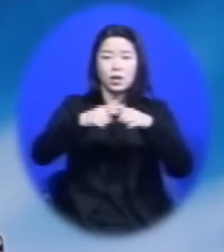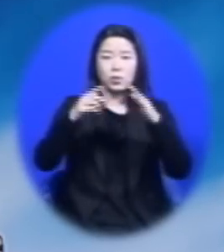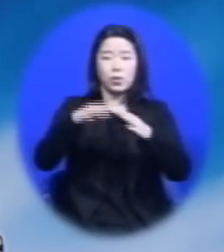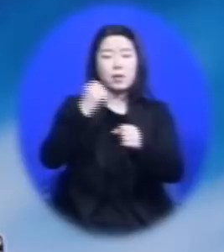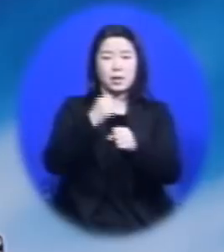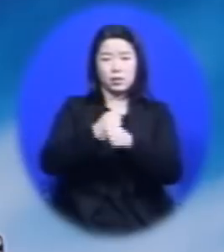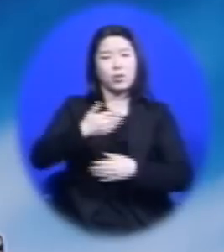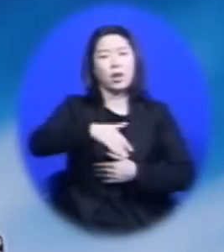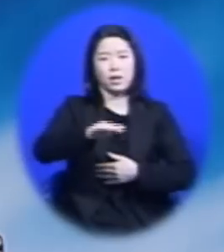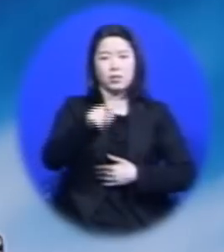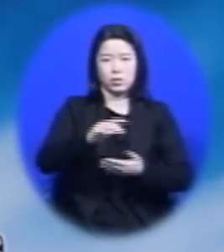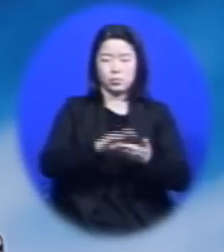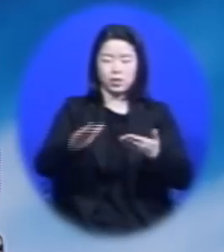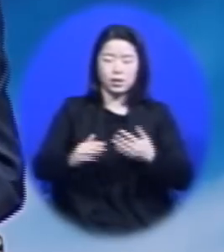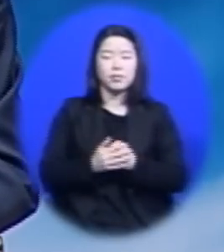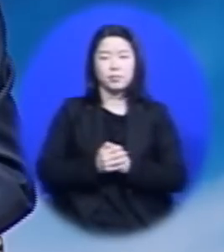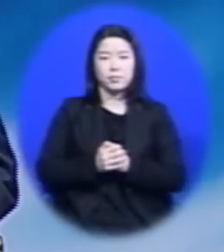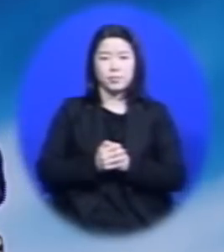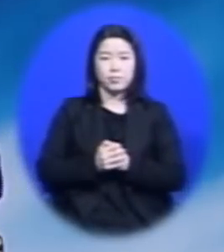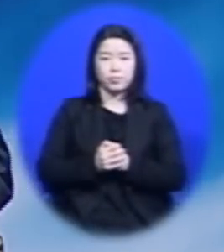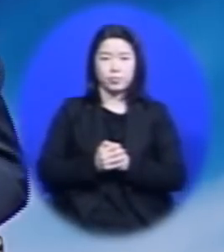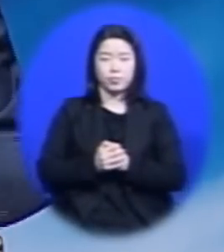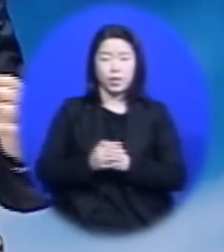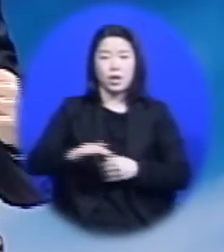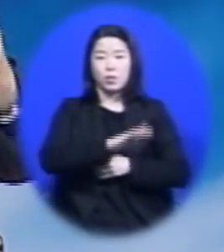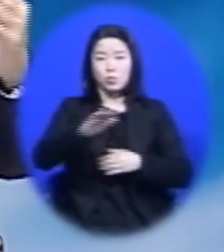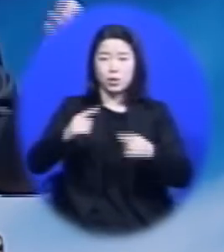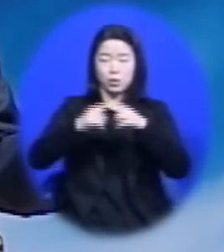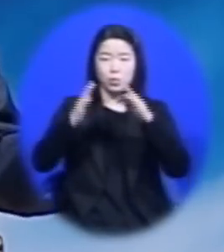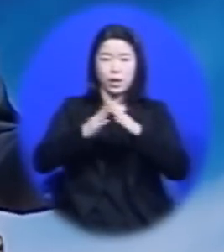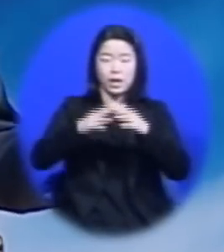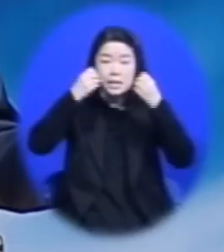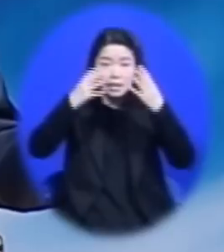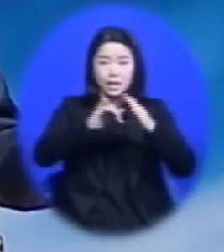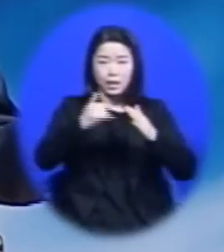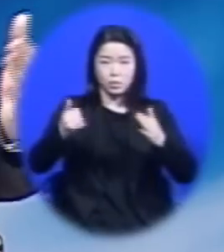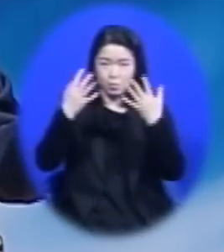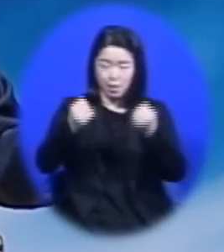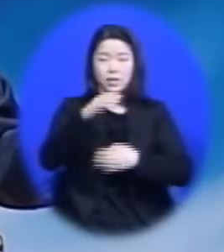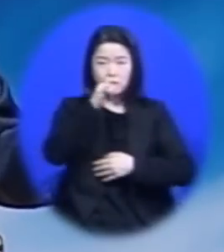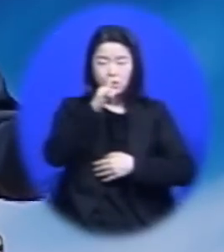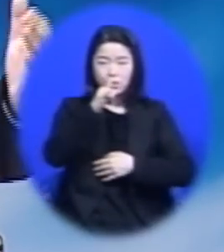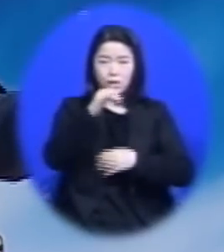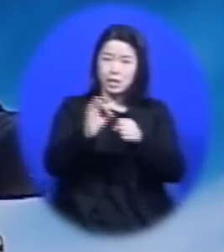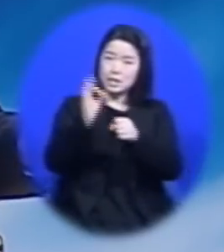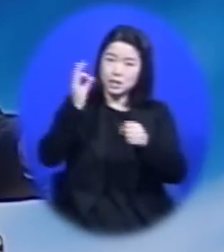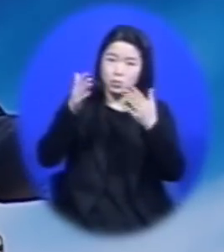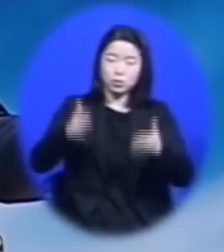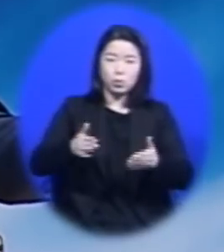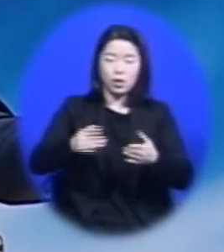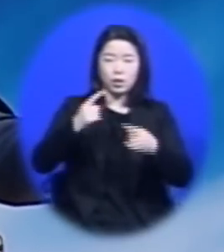가는 겁니다 우리 교회 새 가족 많습니다 지난 10년 동안 엄청나게